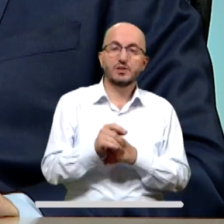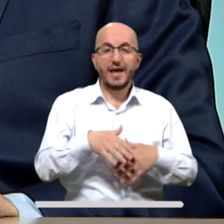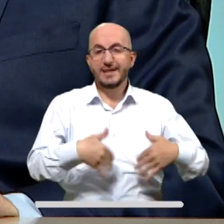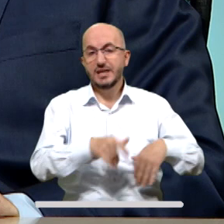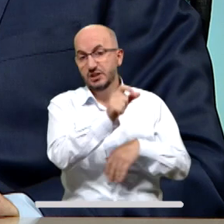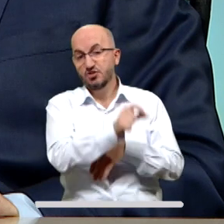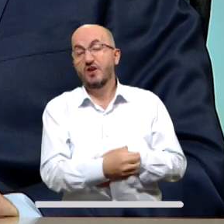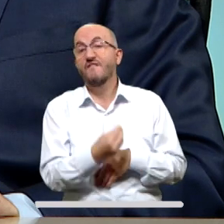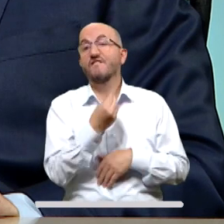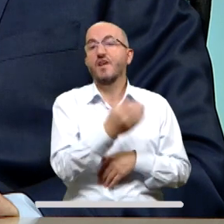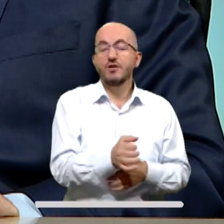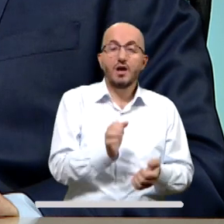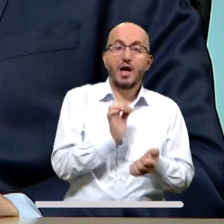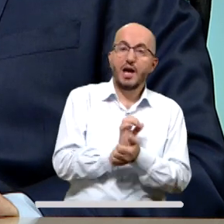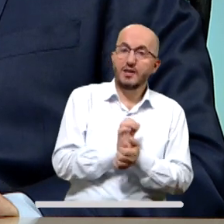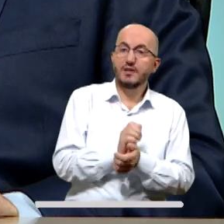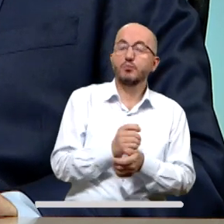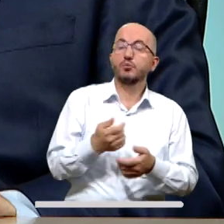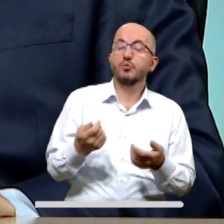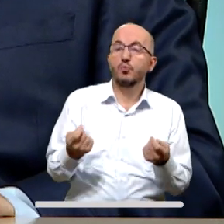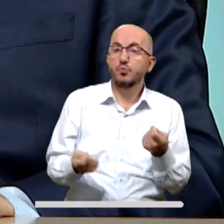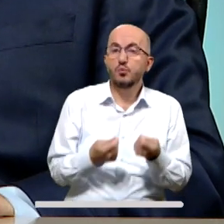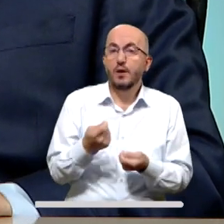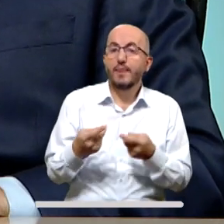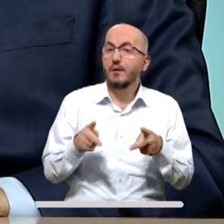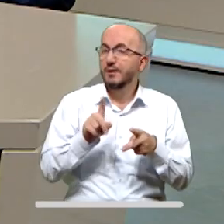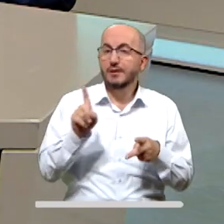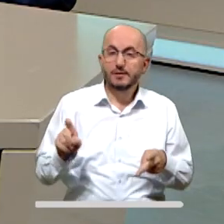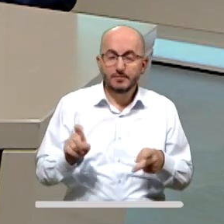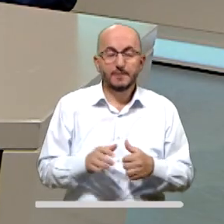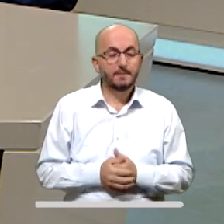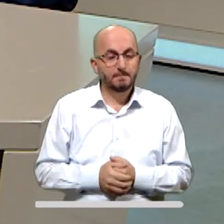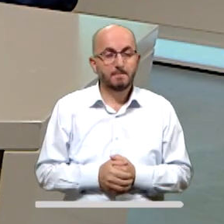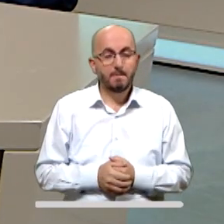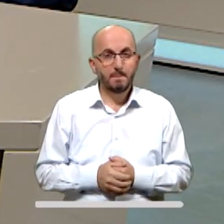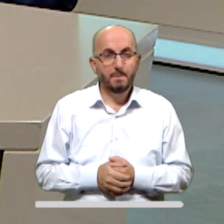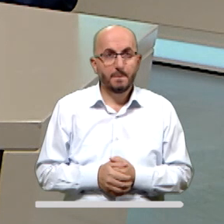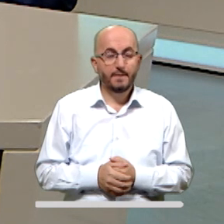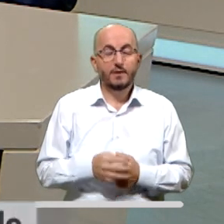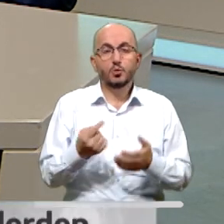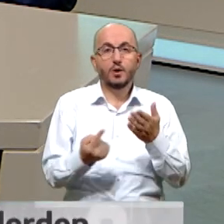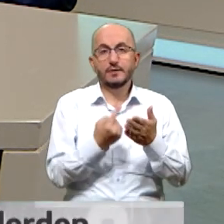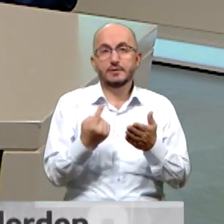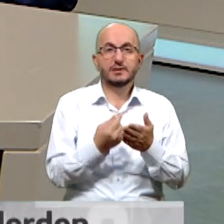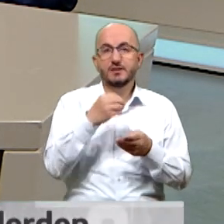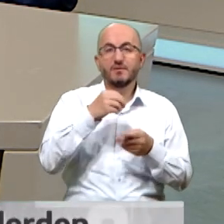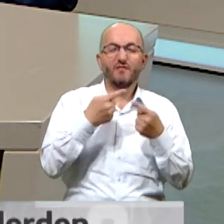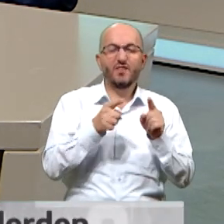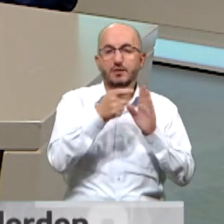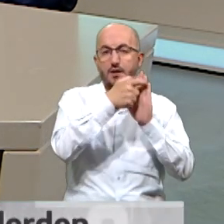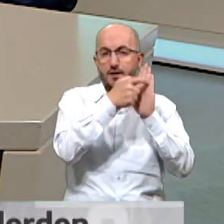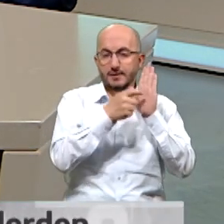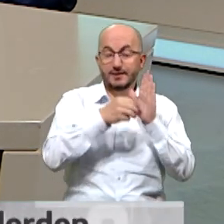Acaba ebeveyn de kullanabilir mi bunu? Şimdi Furkan Bey, Kur'an-ı Kerim'in farklı